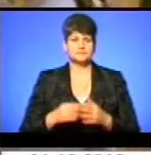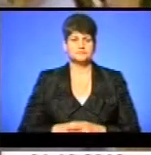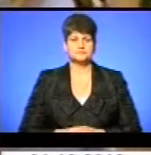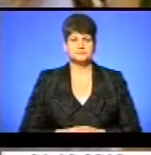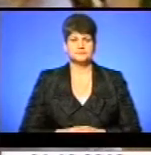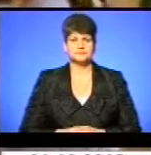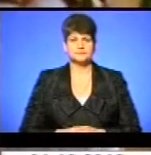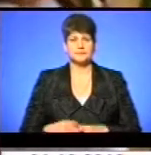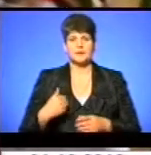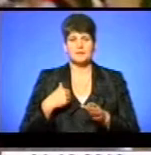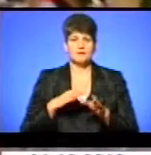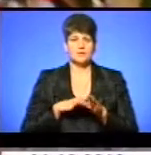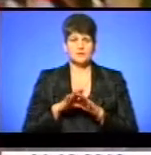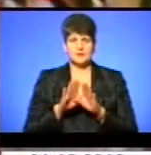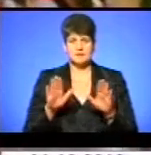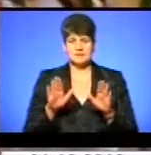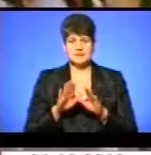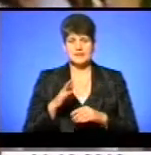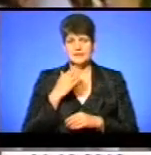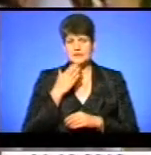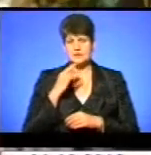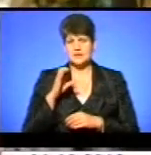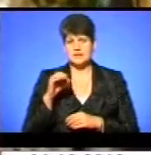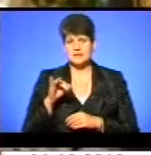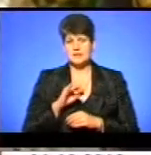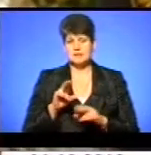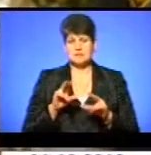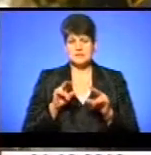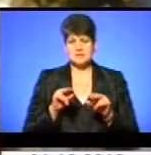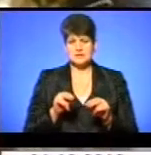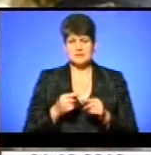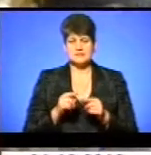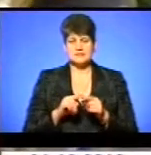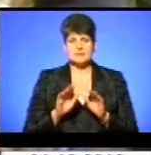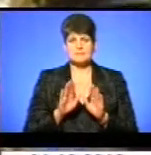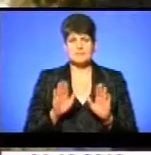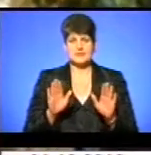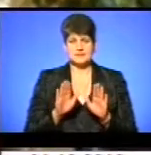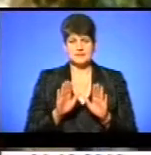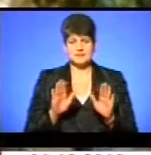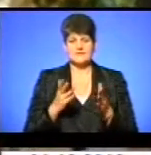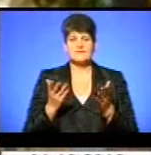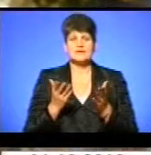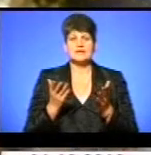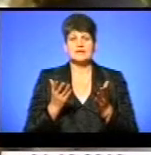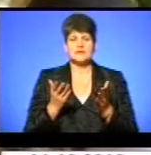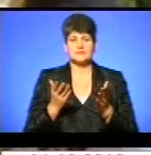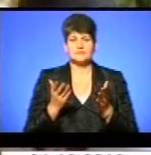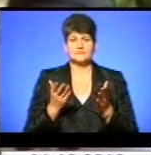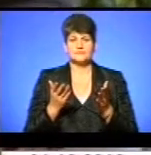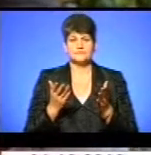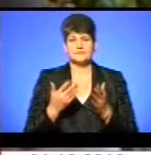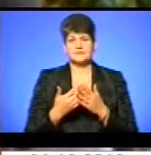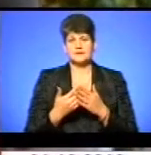Ми виконували пісню «Націоналісти» і «Присяга». «Присяга» – це пісня, в якій